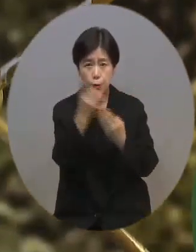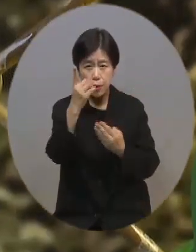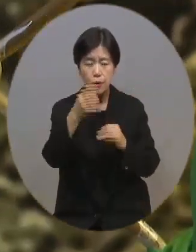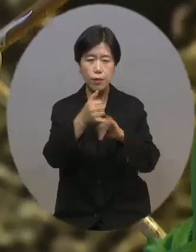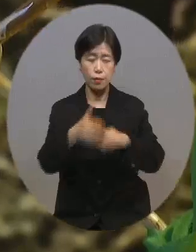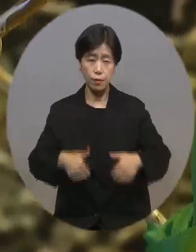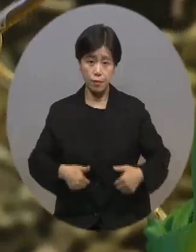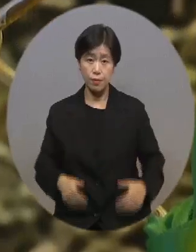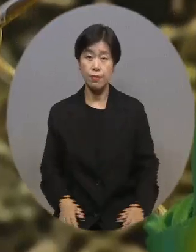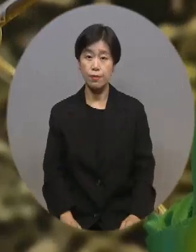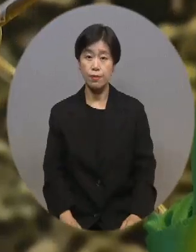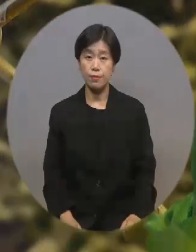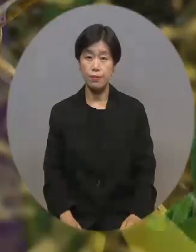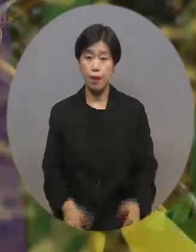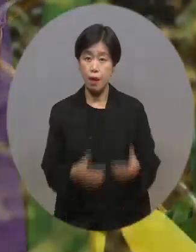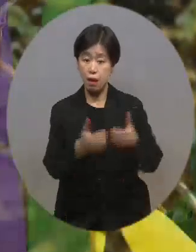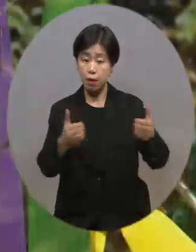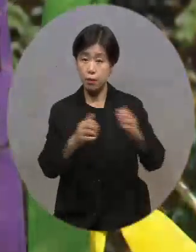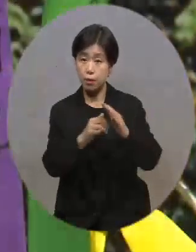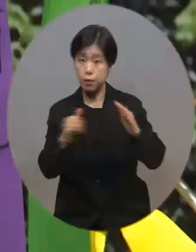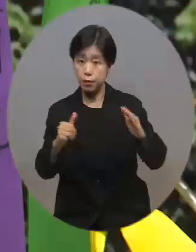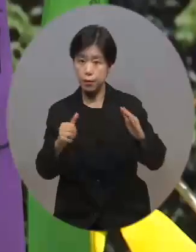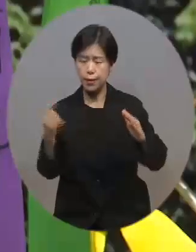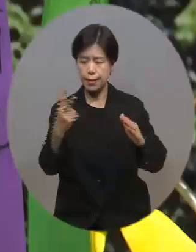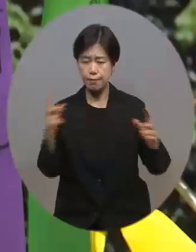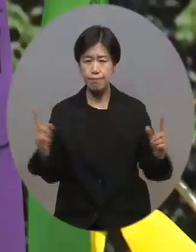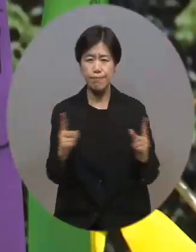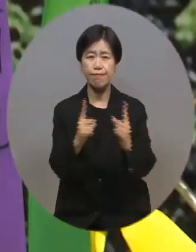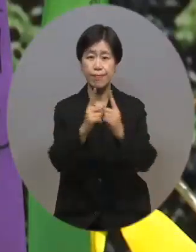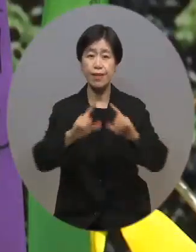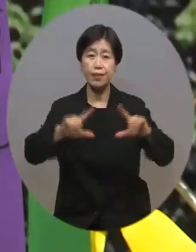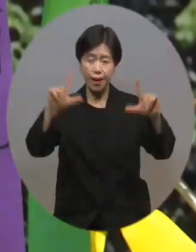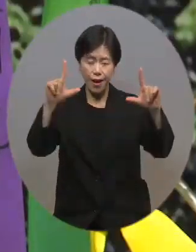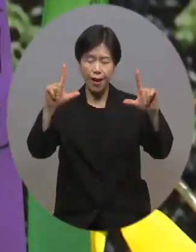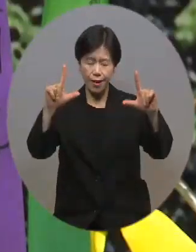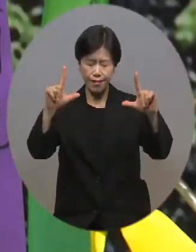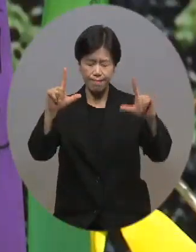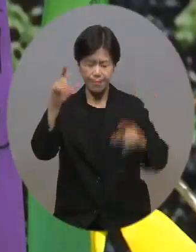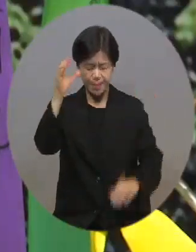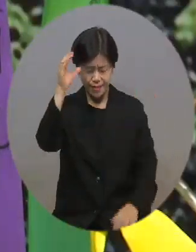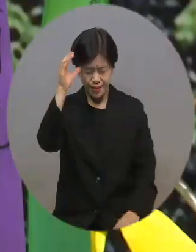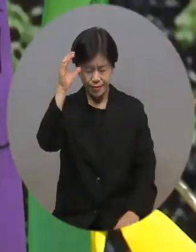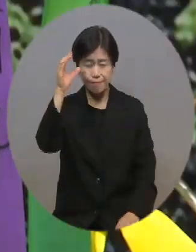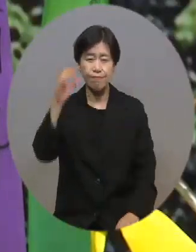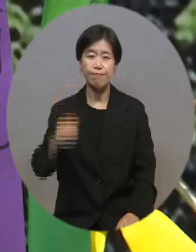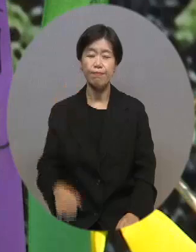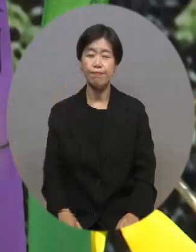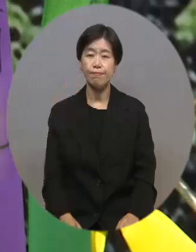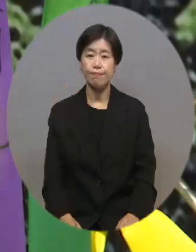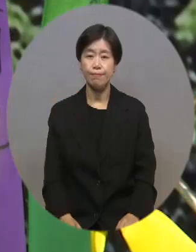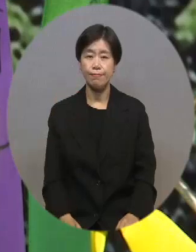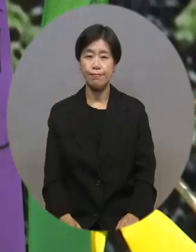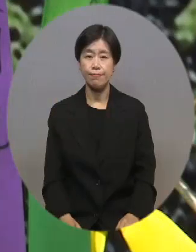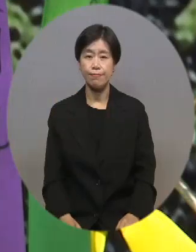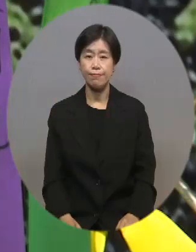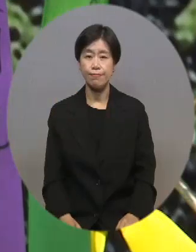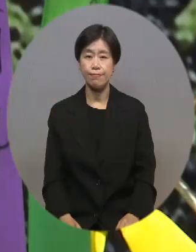하나입니다. 헤어진 가족들이 다시 만날 그날을 간절하게 바라봅니다.